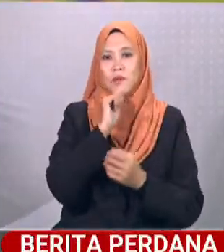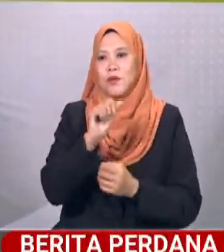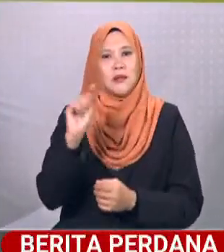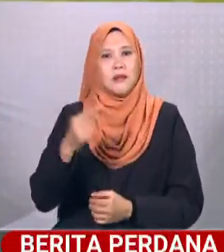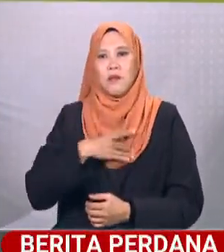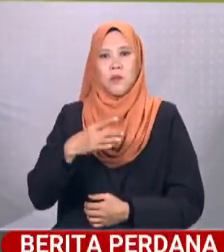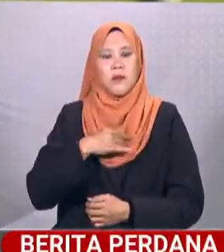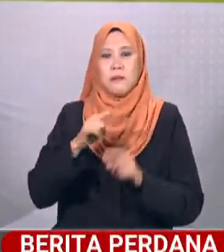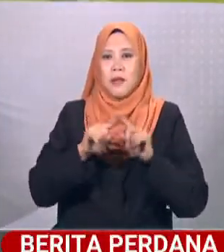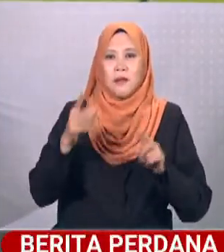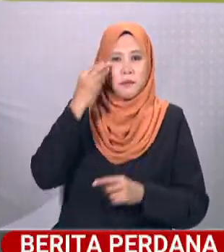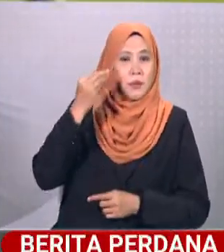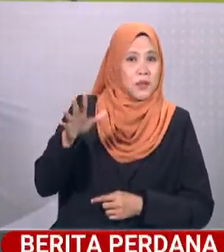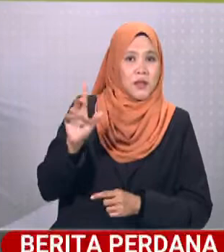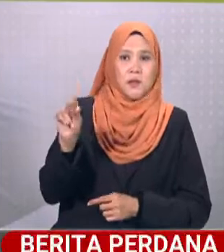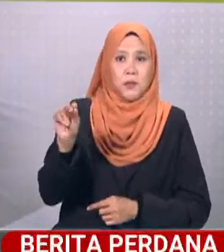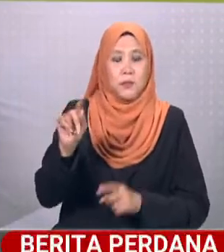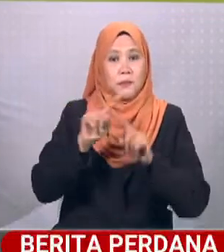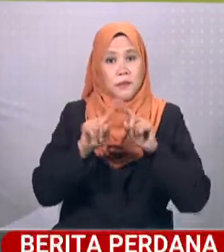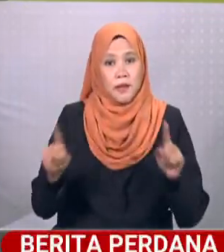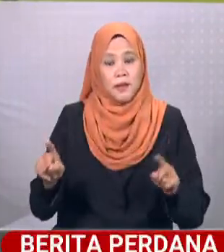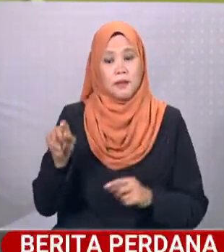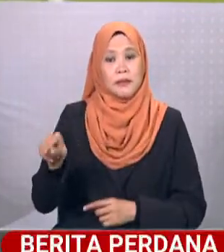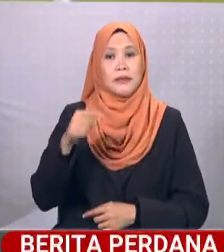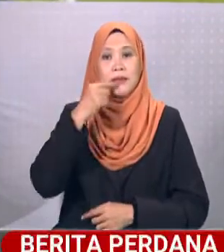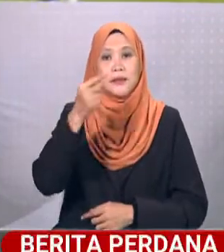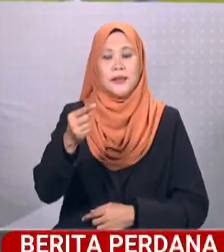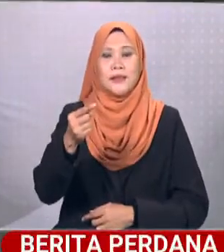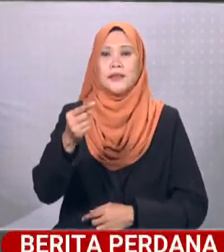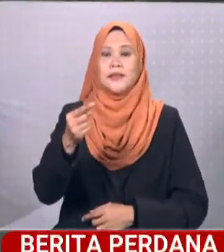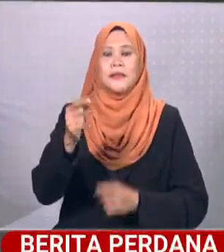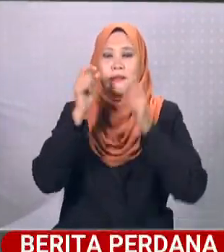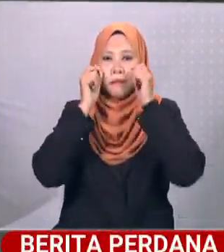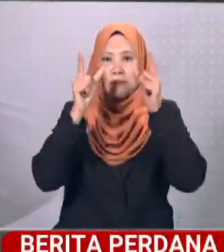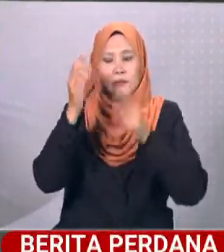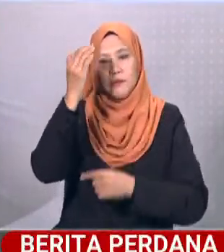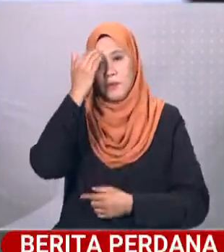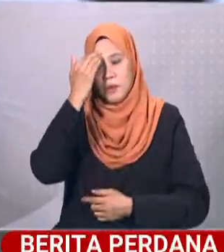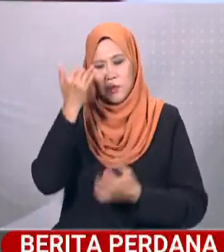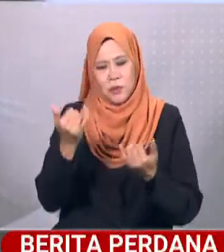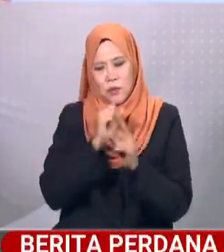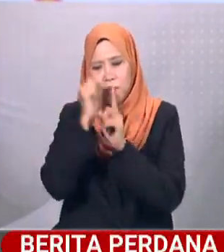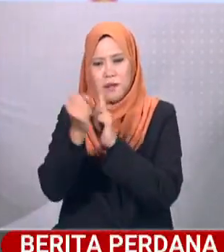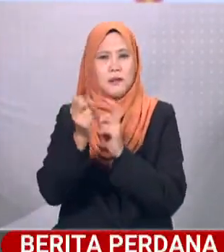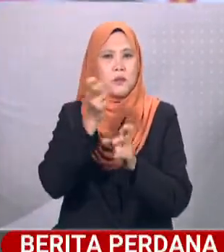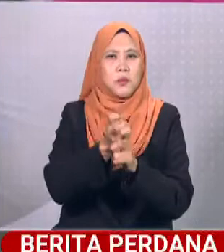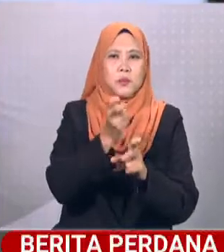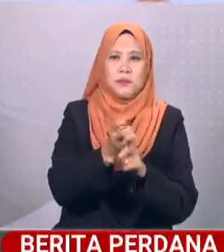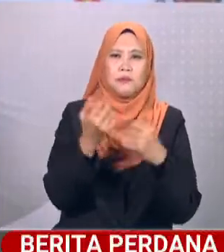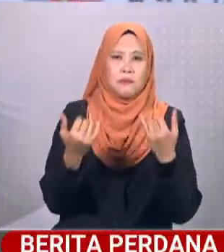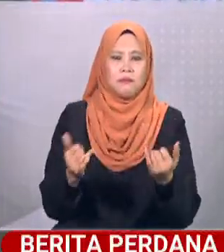disengaja atau tidak ambil peduli. Suarez menambah pemain Barca amat menyedari situasi sukar yang dihadapi semua ketika